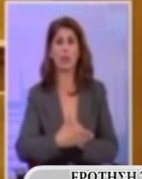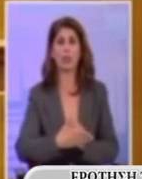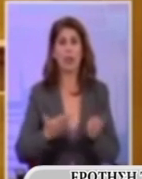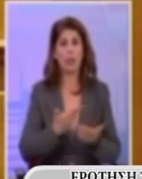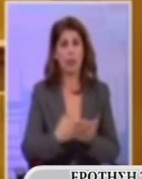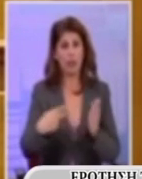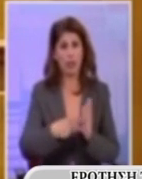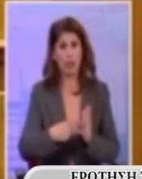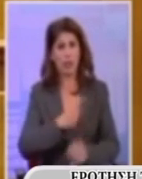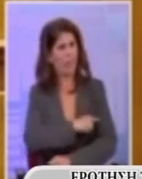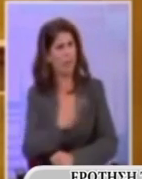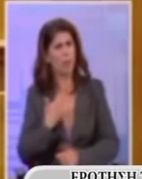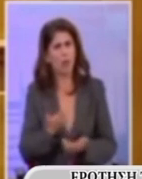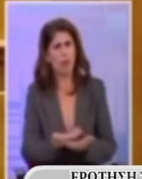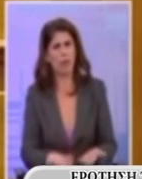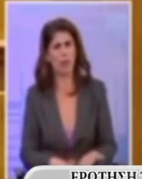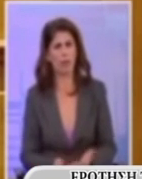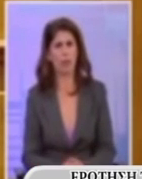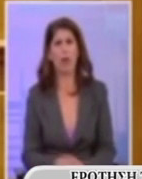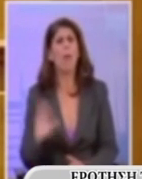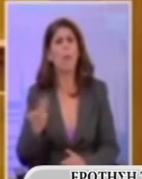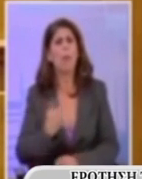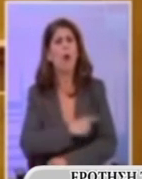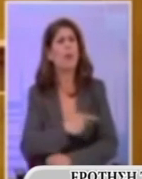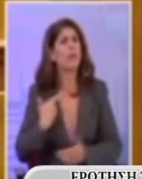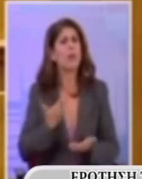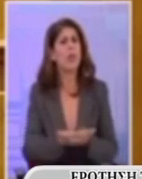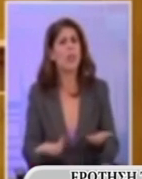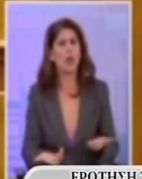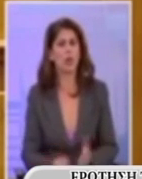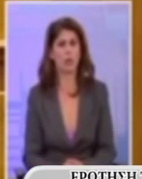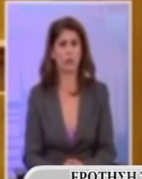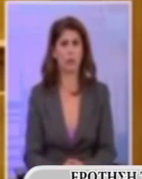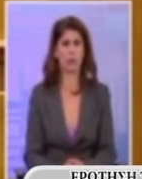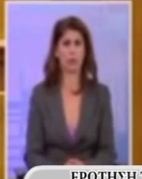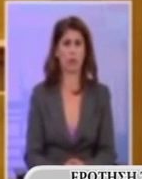έργα. Επιπλέον, σύμφωνα με το άρθρο 7 του νόμου